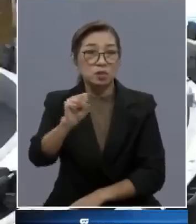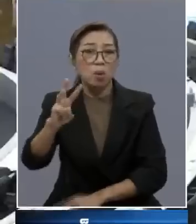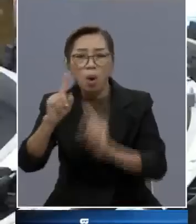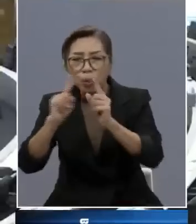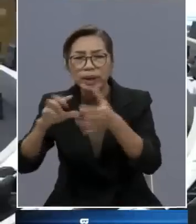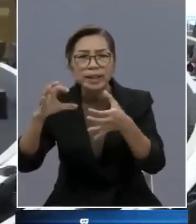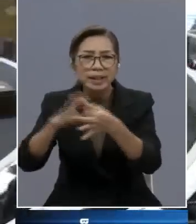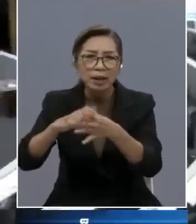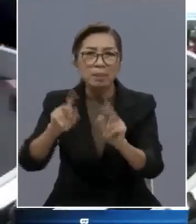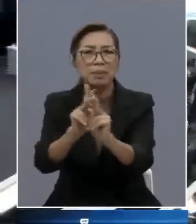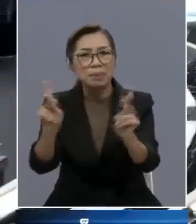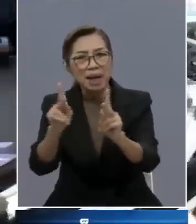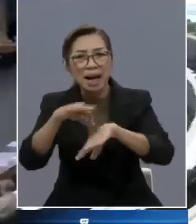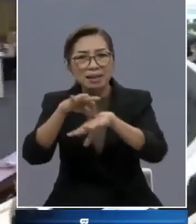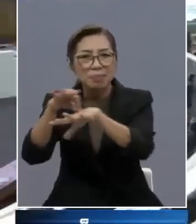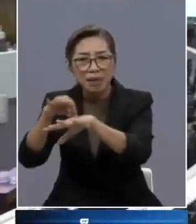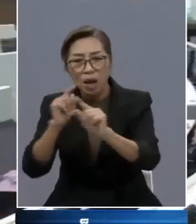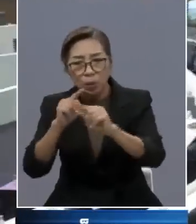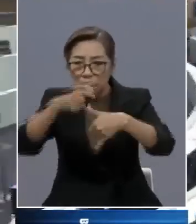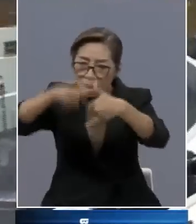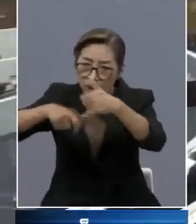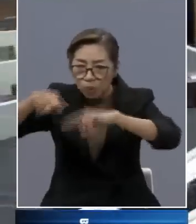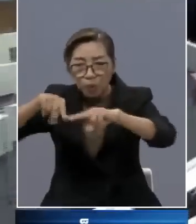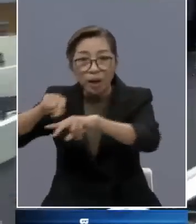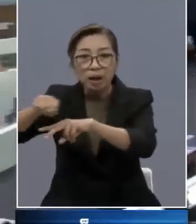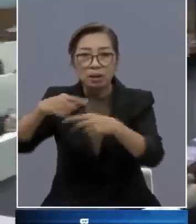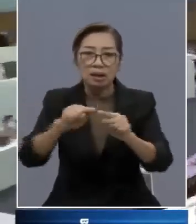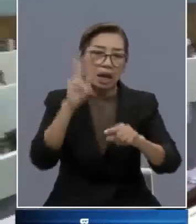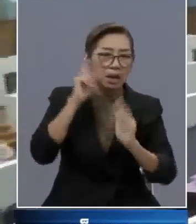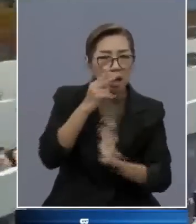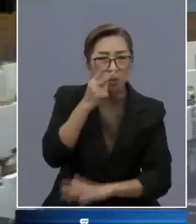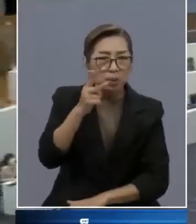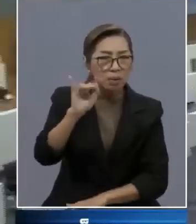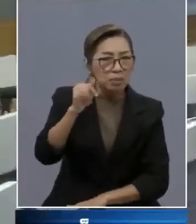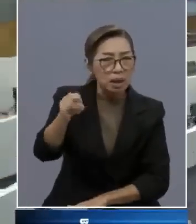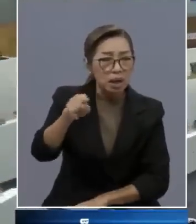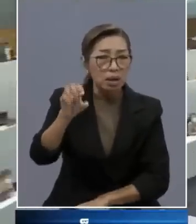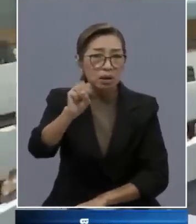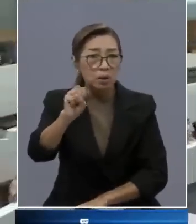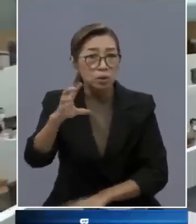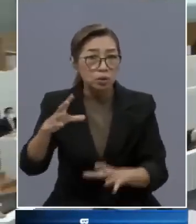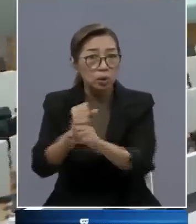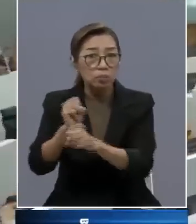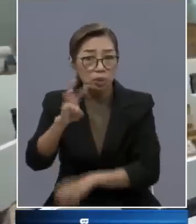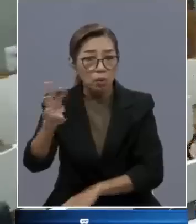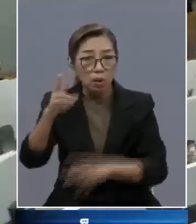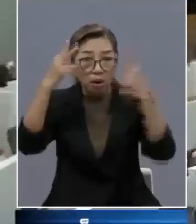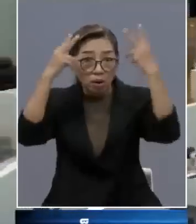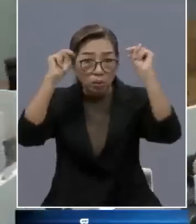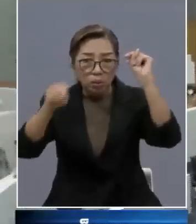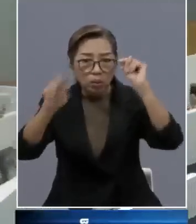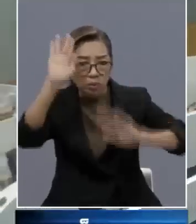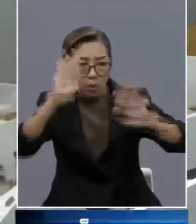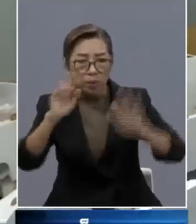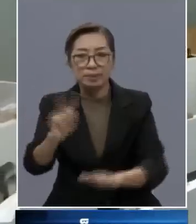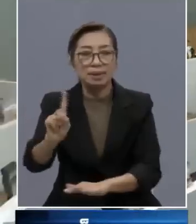ต่างๆเนี่ยมันก็อดคิดไม่ได้ครับที่ผู้สื่อข่าวจะไปจับตาในเรื่องของท่าทีว่าสุดท้ายแล้วจะโหวตอย่างไรกับการเลือกนายกรัฐมนตรีนะครับส่วน